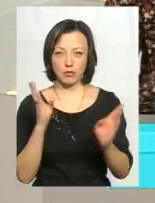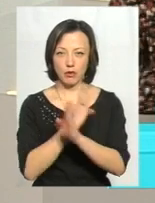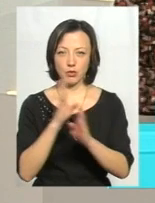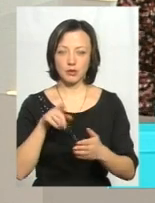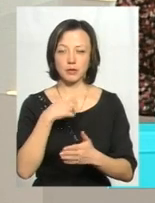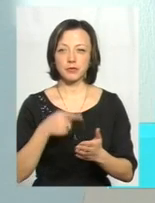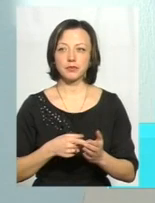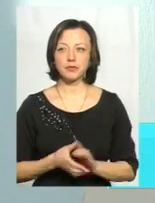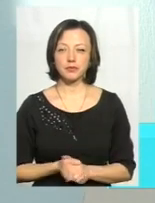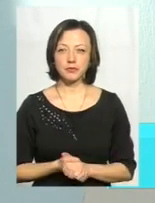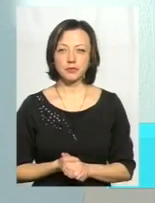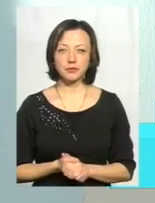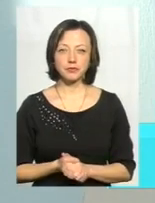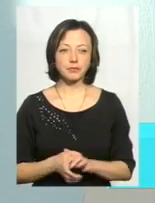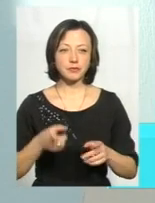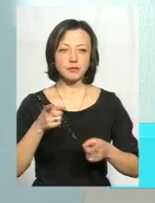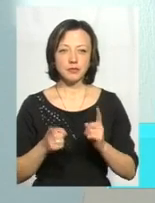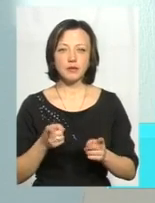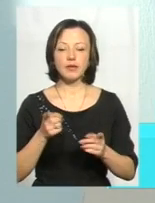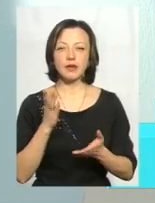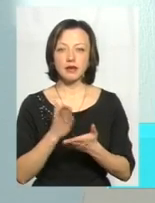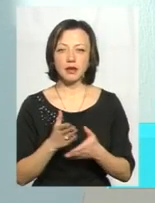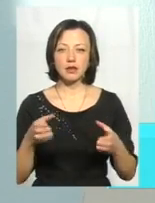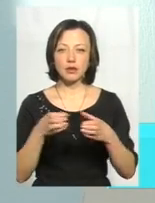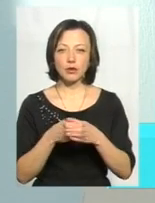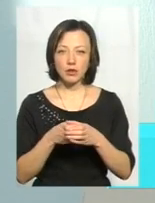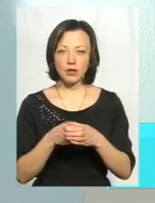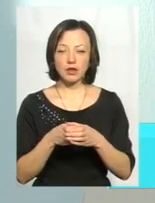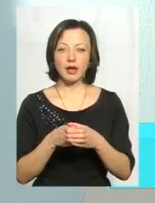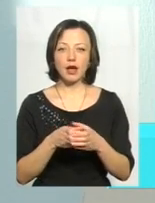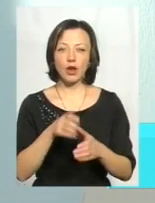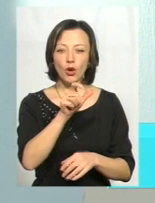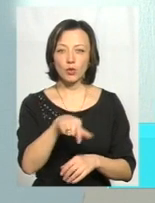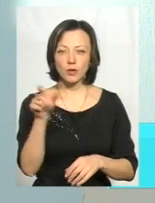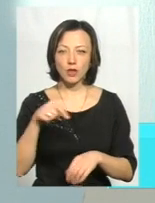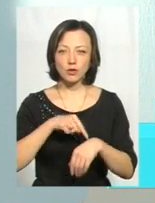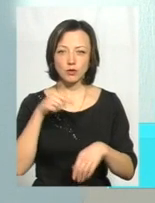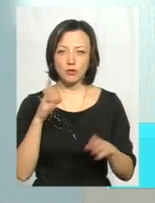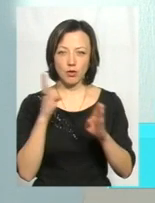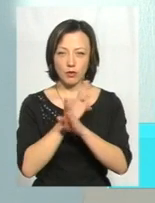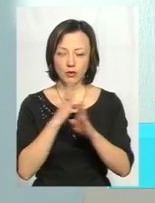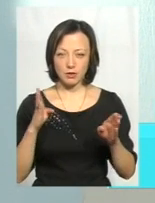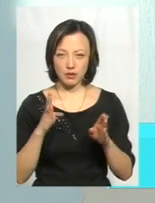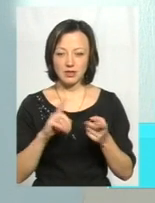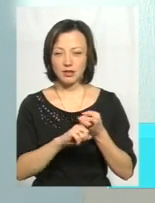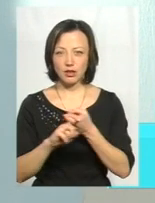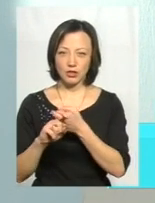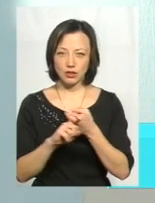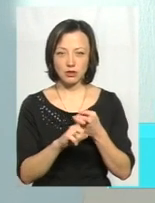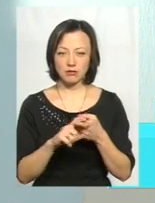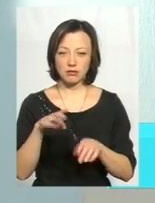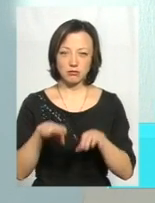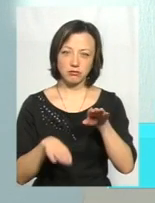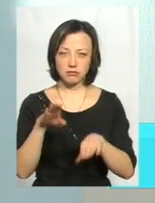не відчувають? Ну, насправді, дійсно, виділяють таку категорію людей метеочутливих або метеозалежних, тобто, які відчувають